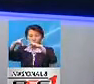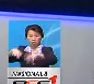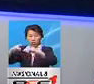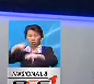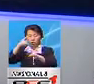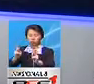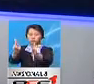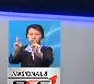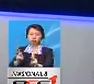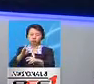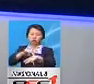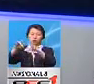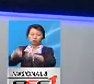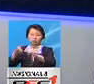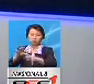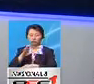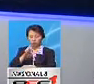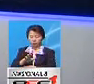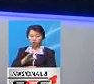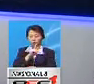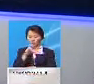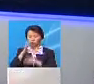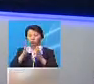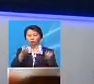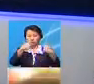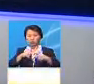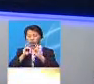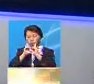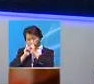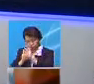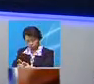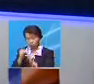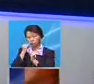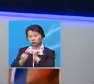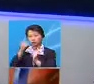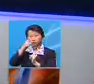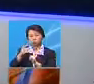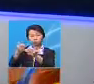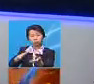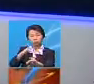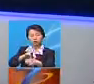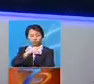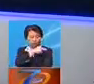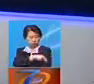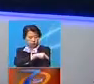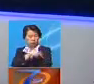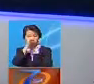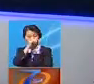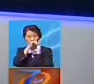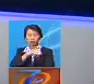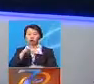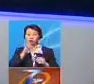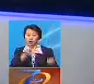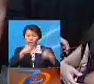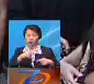untuk disemadikan di negara itu. Petang tadi, lebih 100 orang hadir memberi penghormatan terakhir buat mendiang di Hospital Melaka. Antara yang